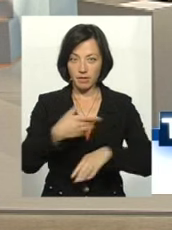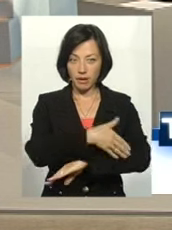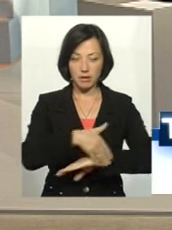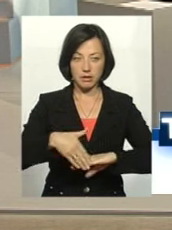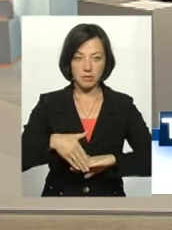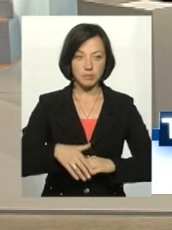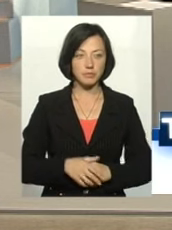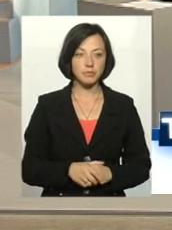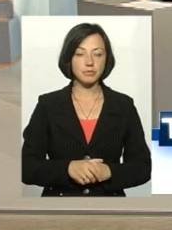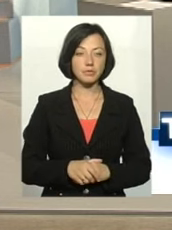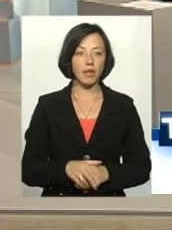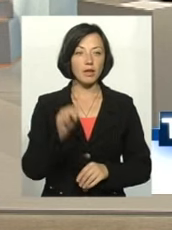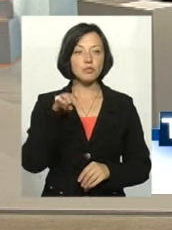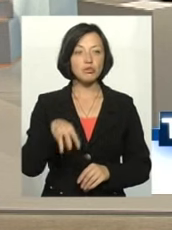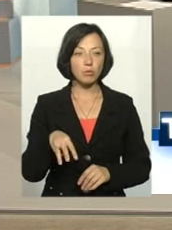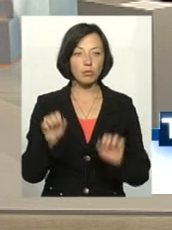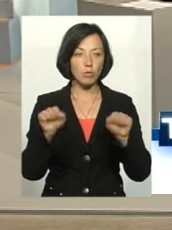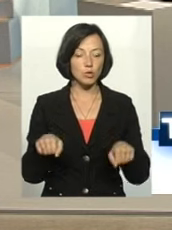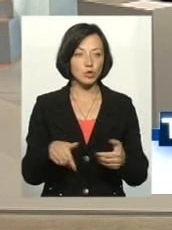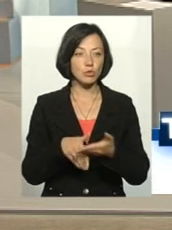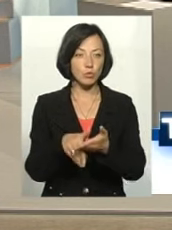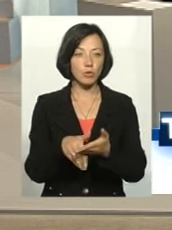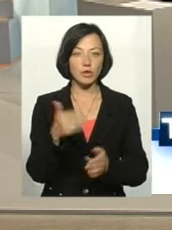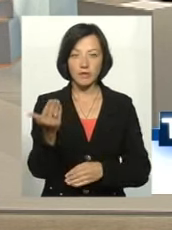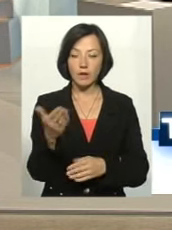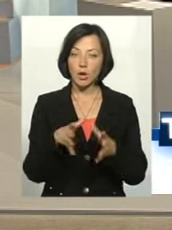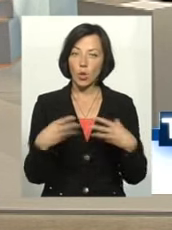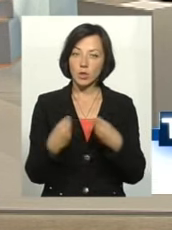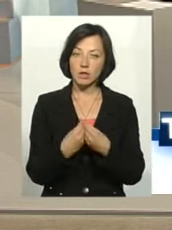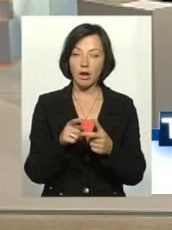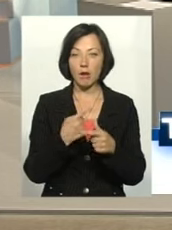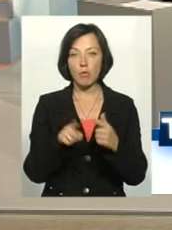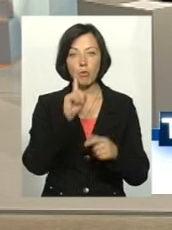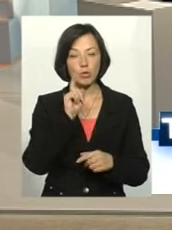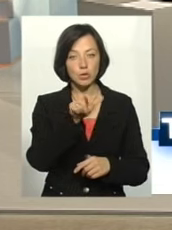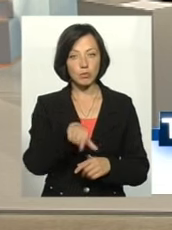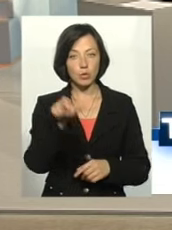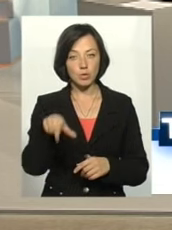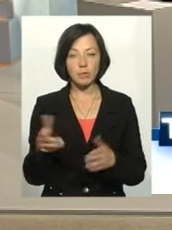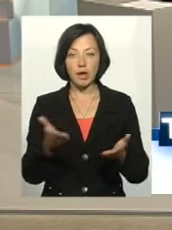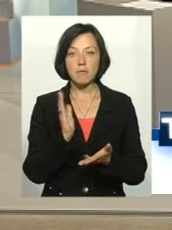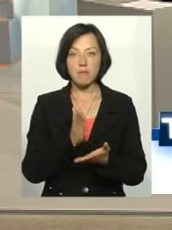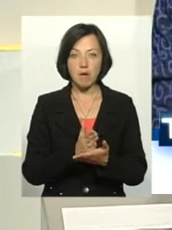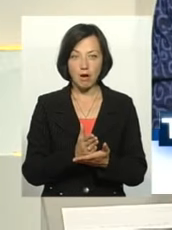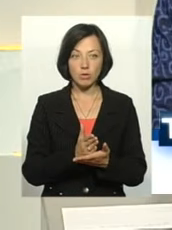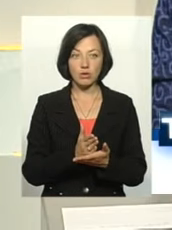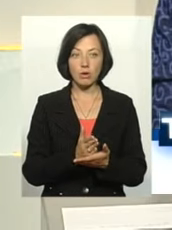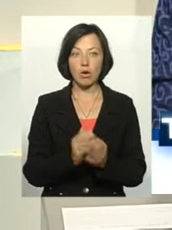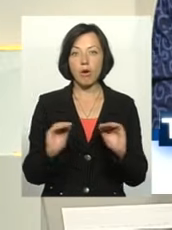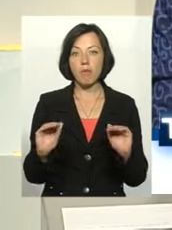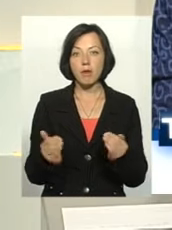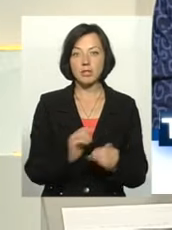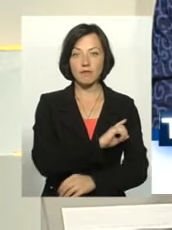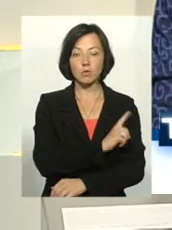Чим можете допомогти родинам або ж молодим людям, які мають оті от обмежені